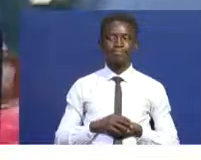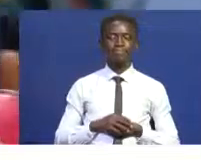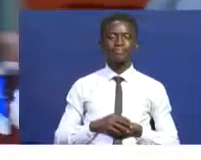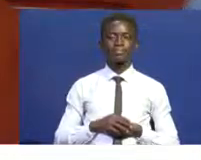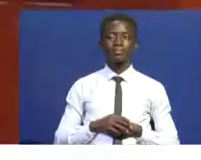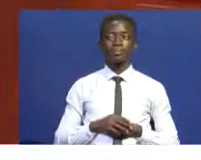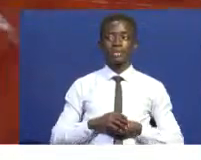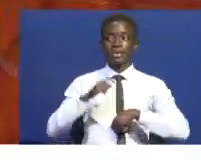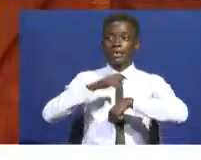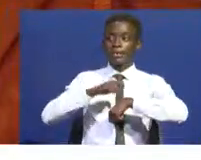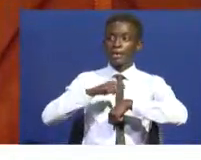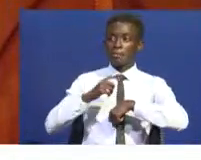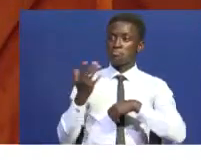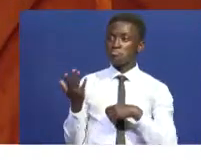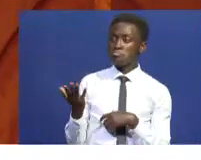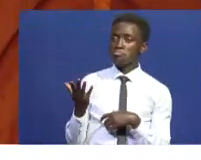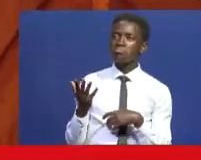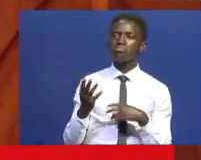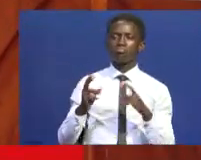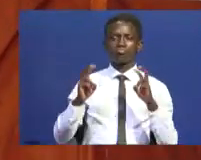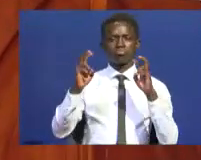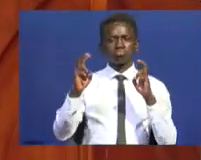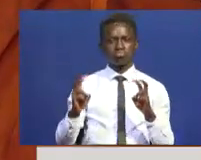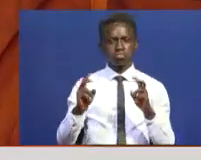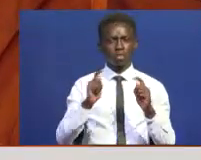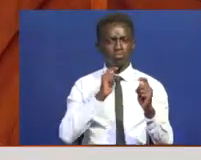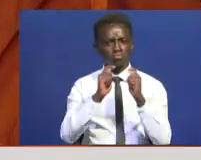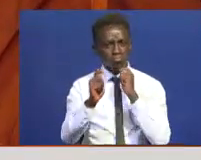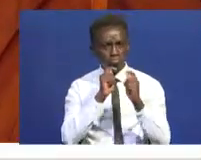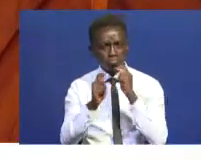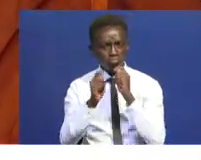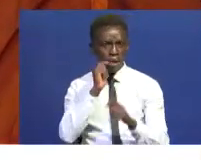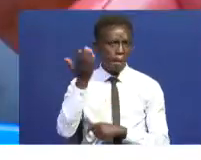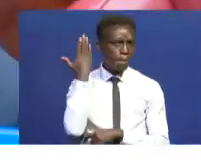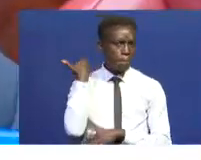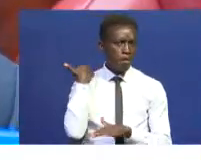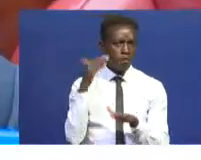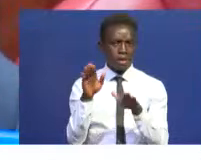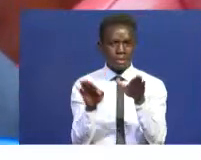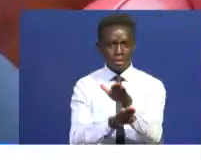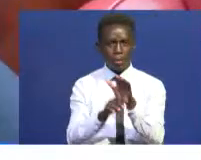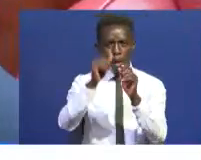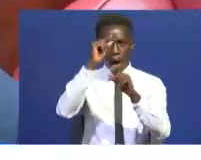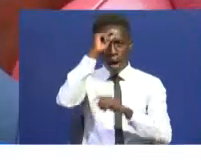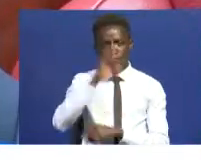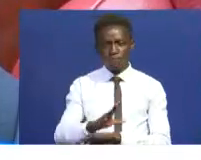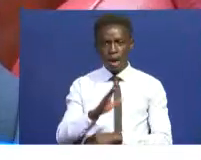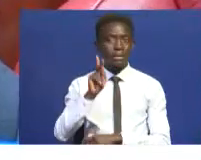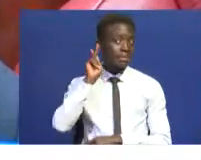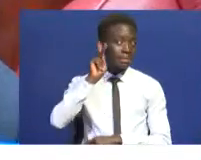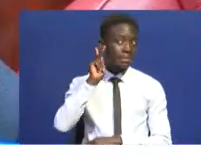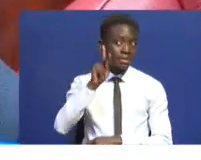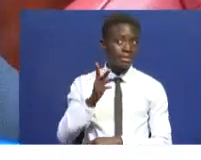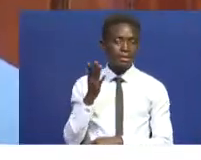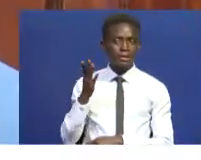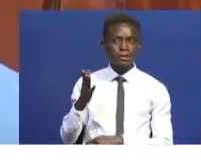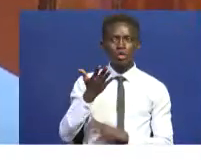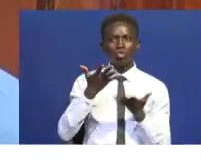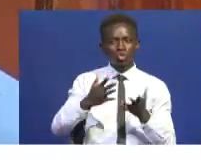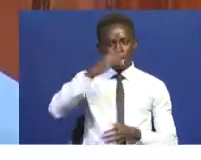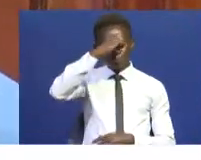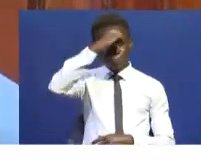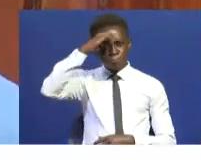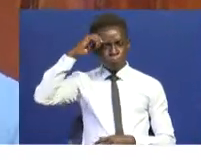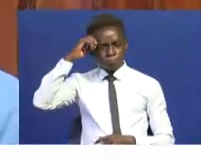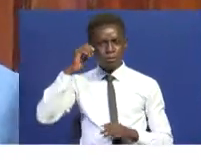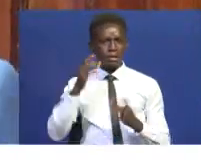Wakati wa kikao cha usaili, aliyekuwa naibu gavana wa kaunti ya Kisii Josh Mangi alitoa kijasho kuhusiana na sakata ya